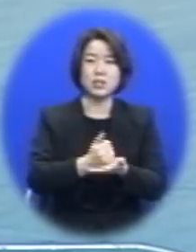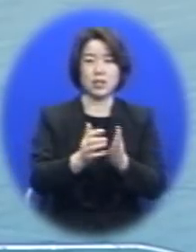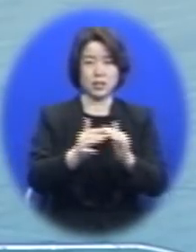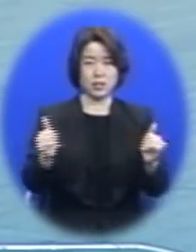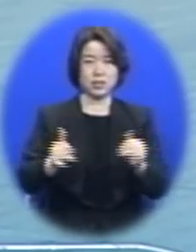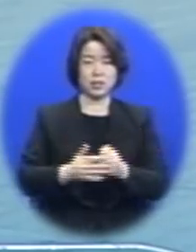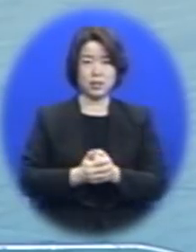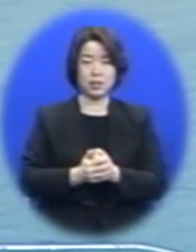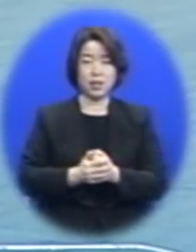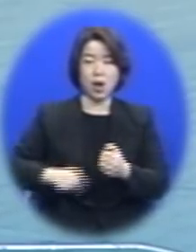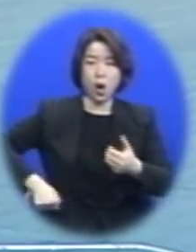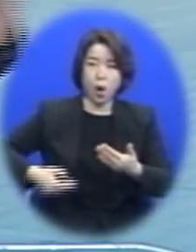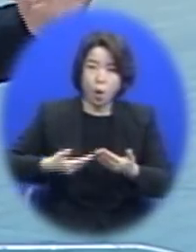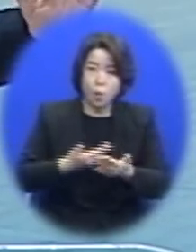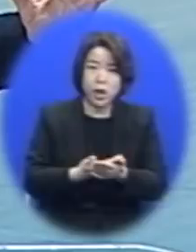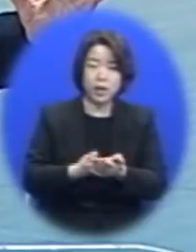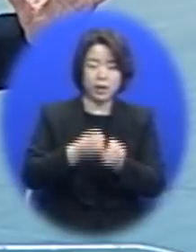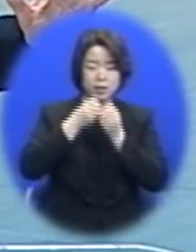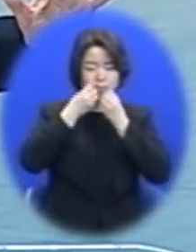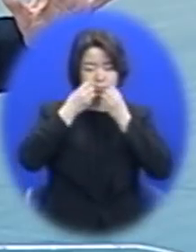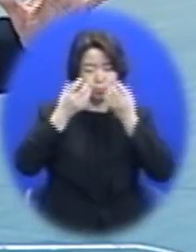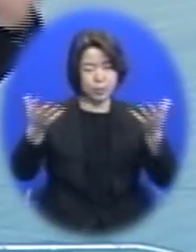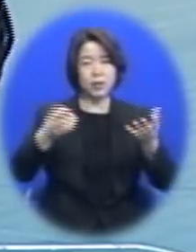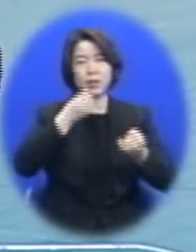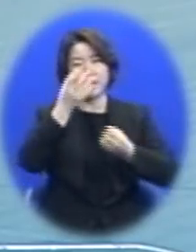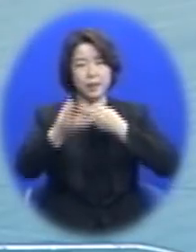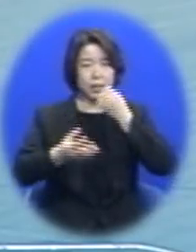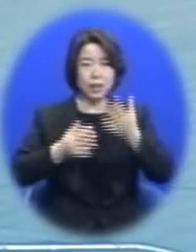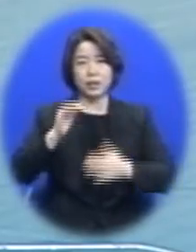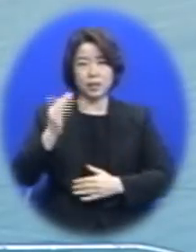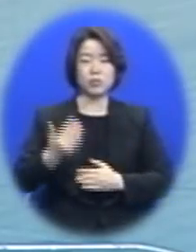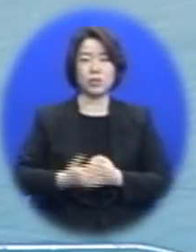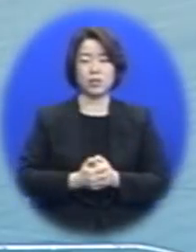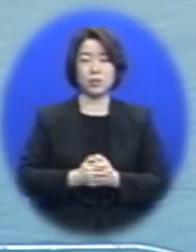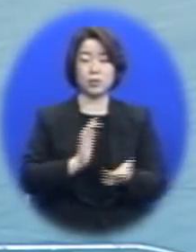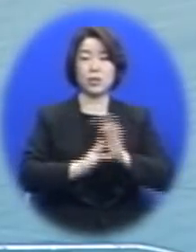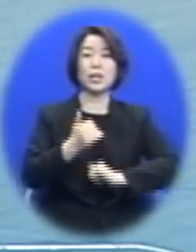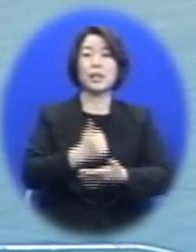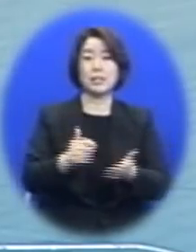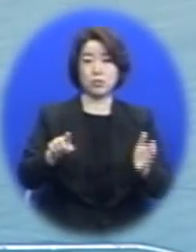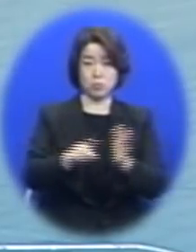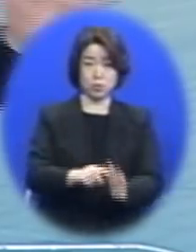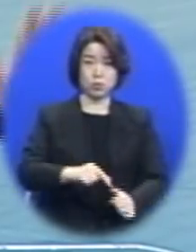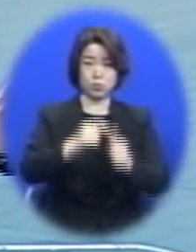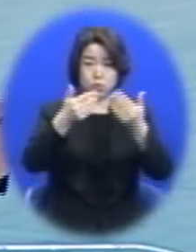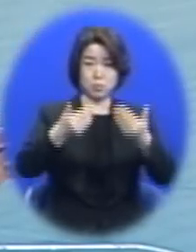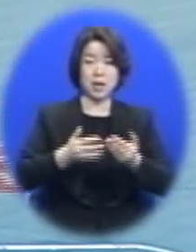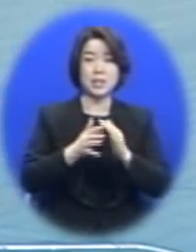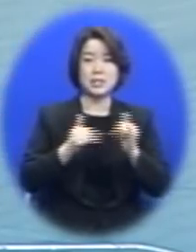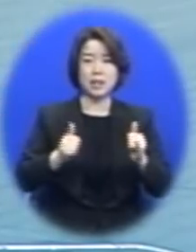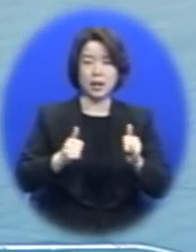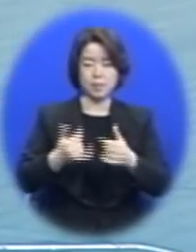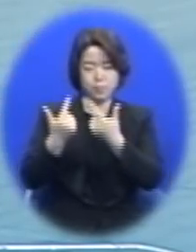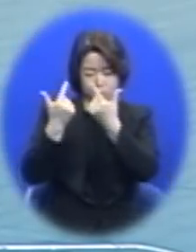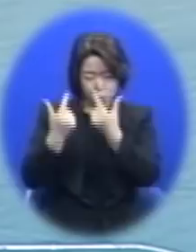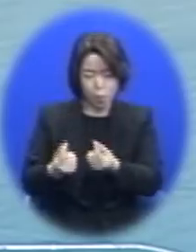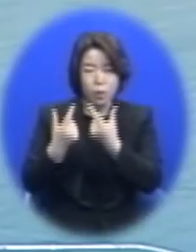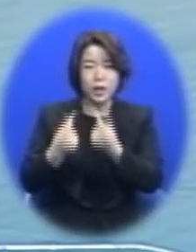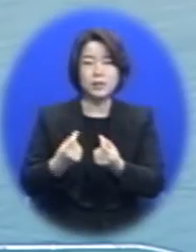되요 회계가 터지는 거죠 예수 믿고 구원받은 사람의 공통적인 채용